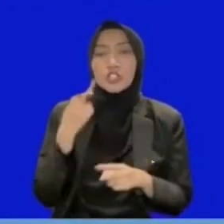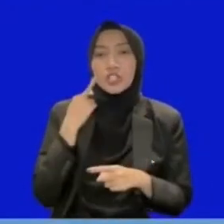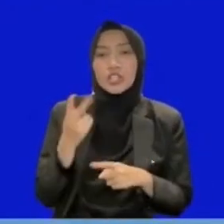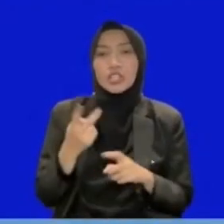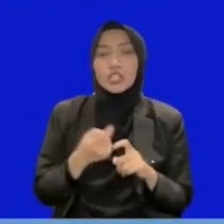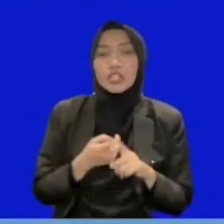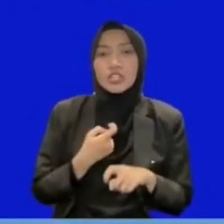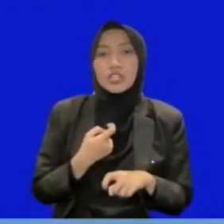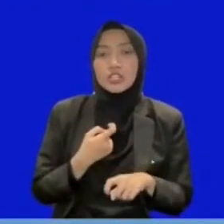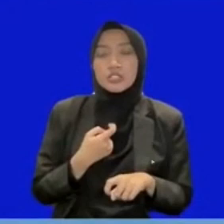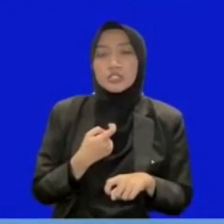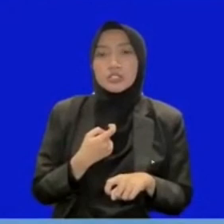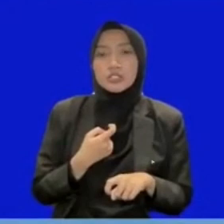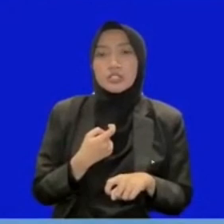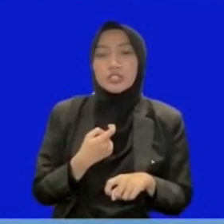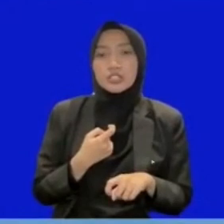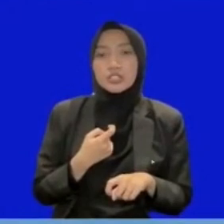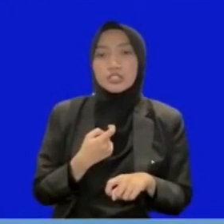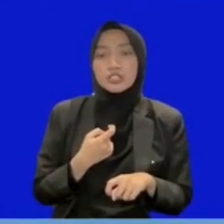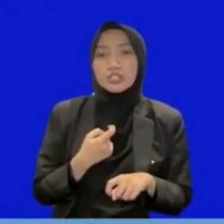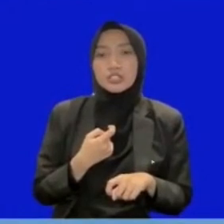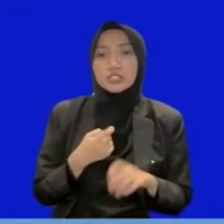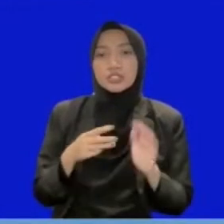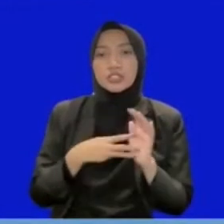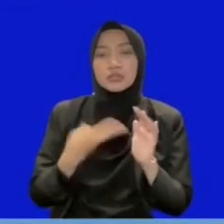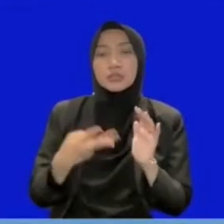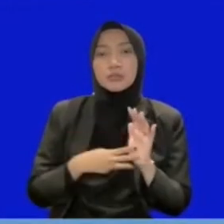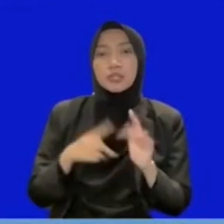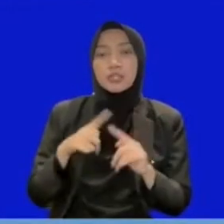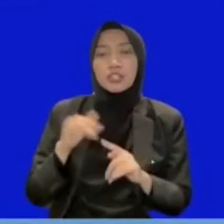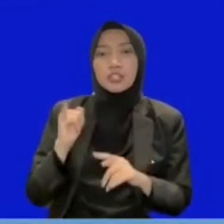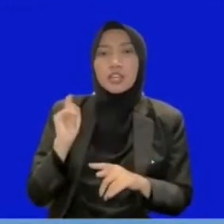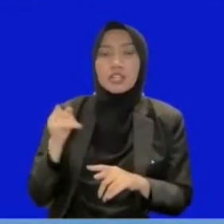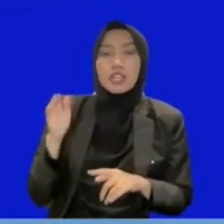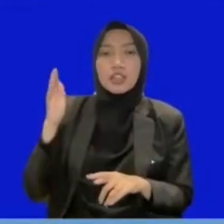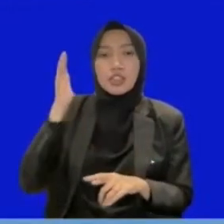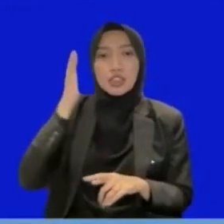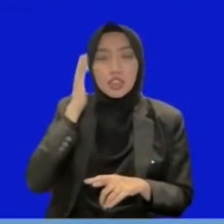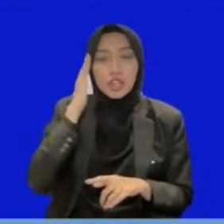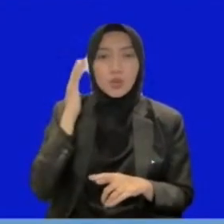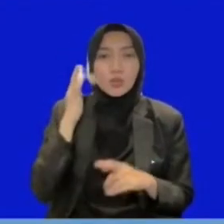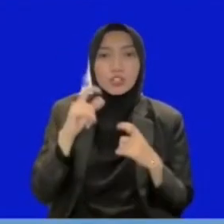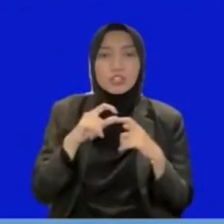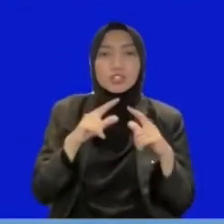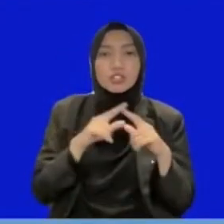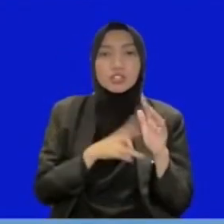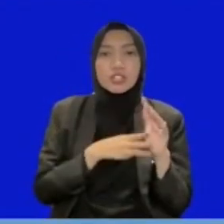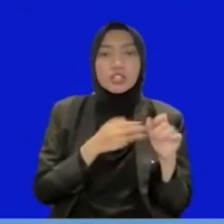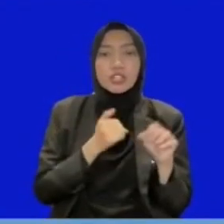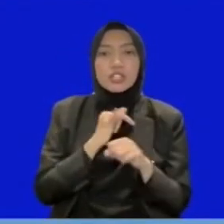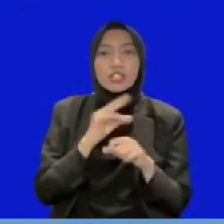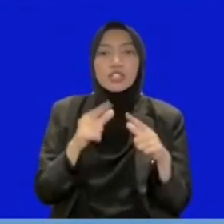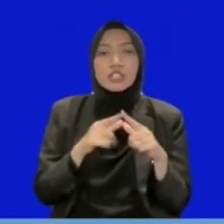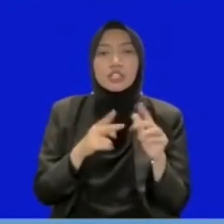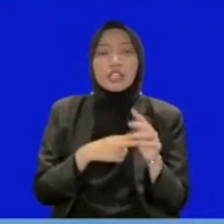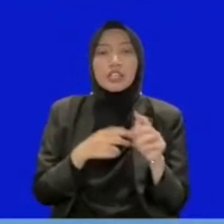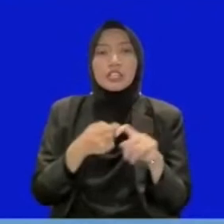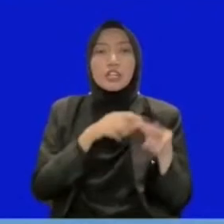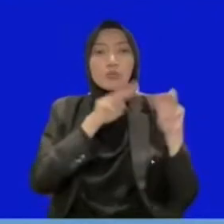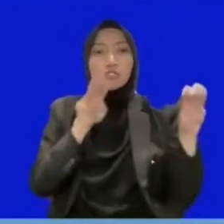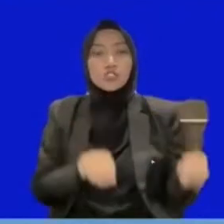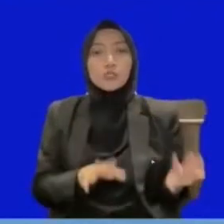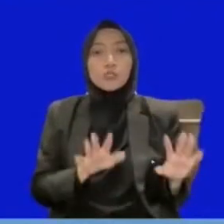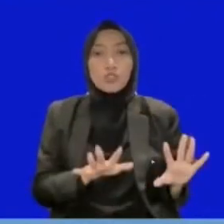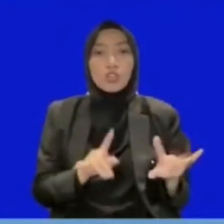dari respon di Menti tadi ya, mungkin ada yang tahu Sangiran ini dari museumnya aja gitu. Tapi